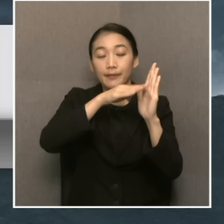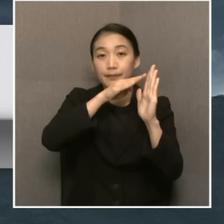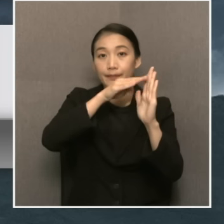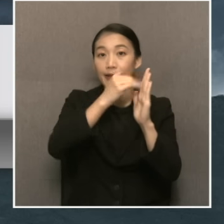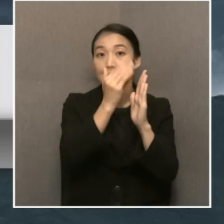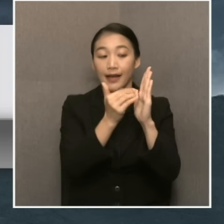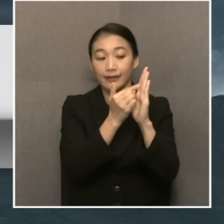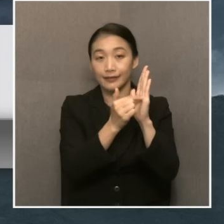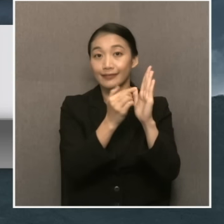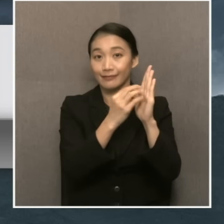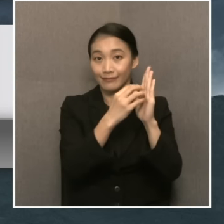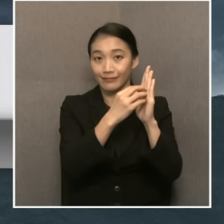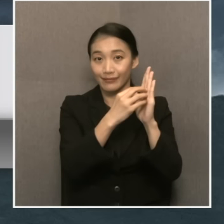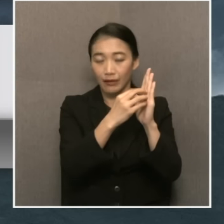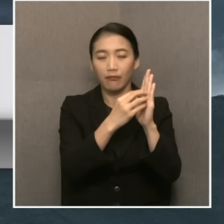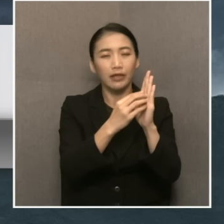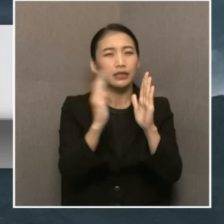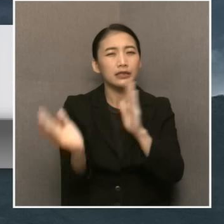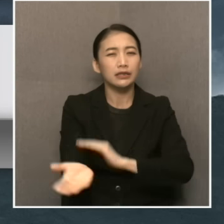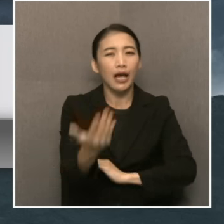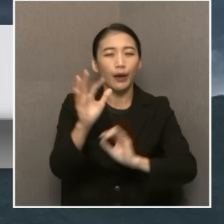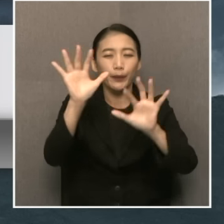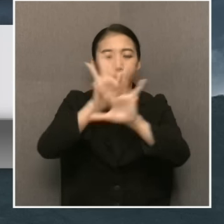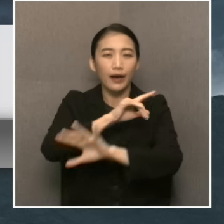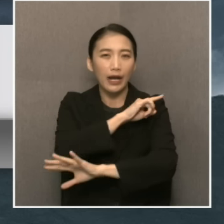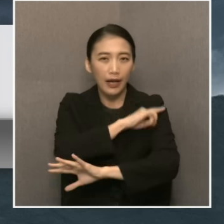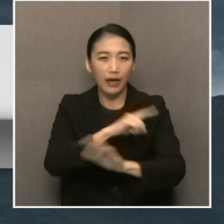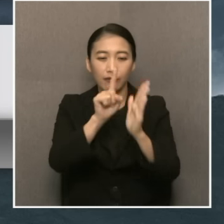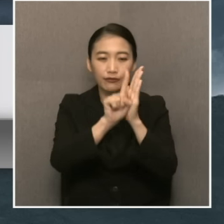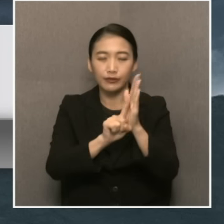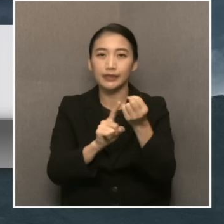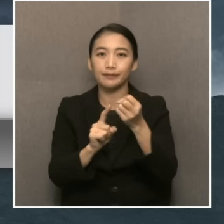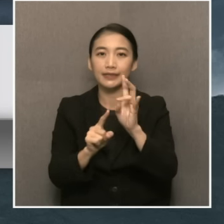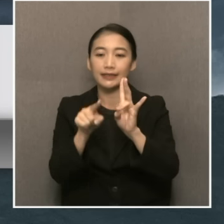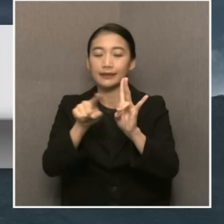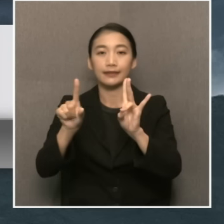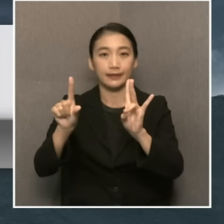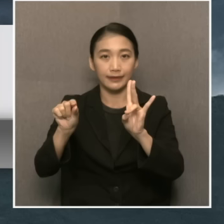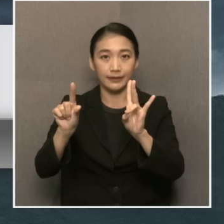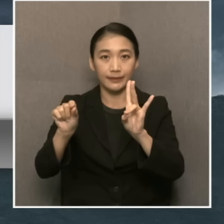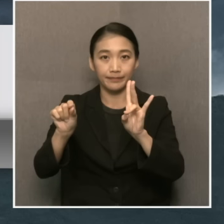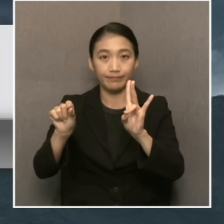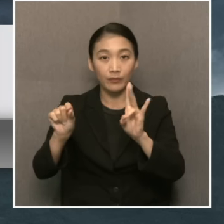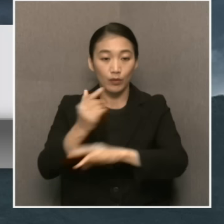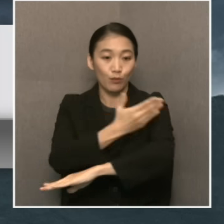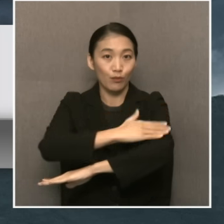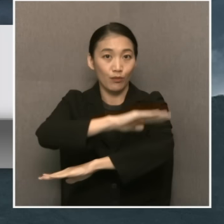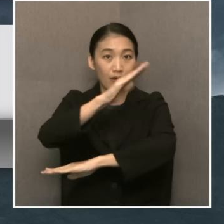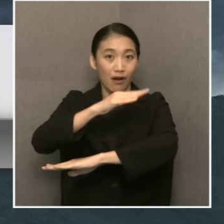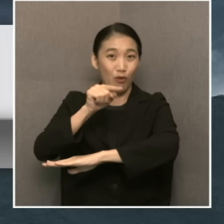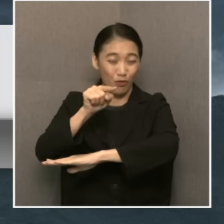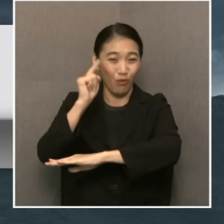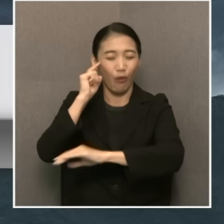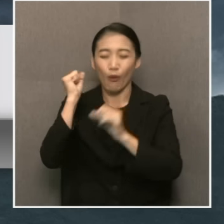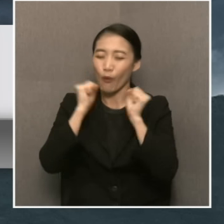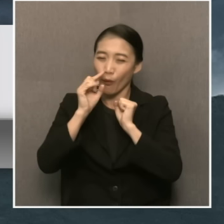เช้าค่ะอุณหภูมิต่ำสุด17ถึง20องศาเซลเซียสบริเวณยอดดอยอากาศหนาวถึงหนาวจัดมีน้ำค้าง